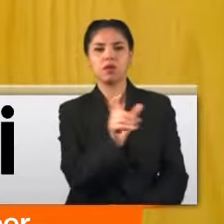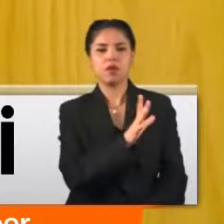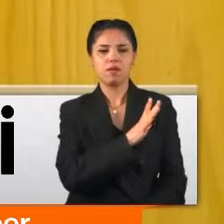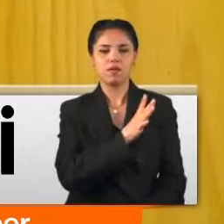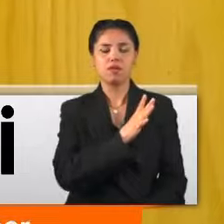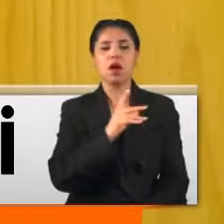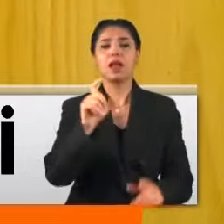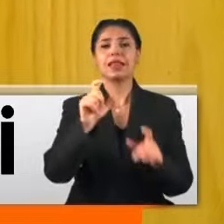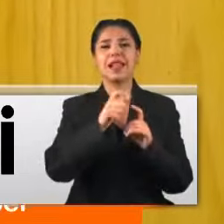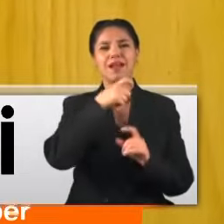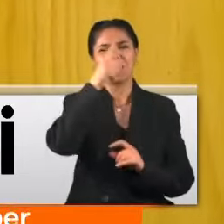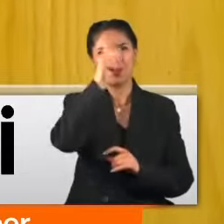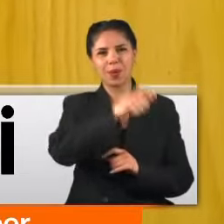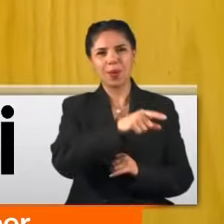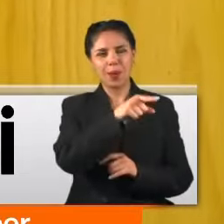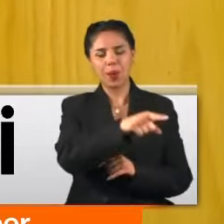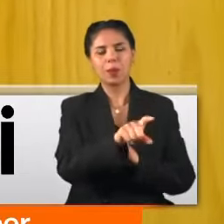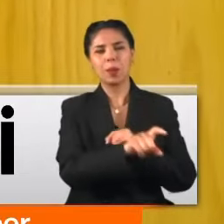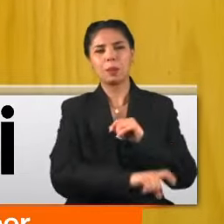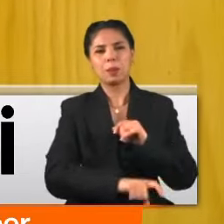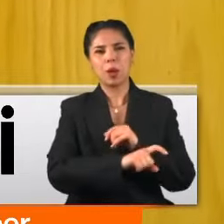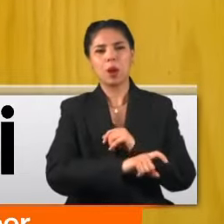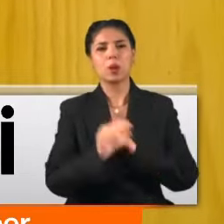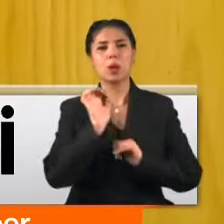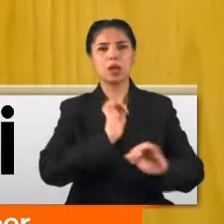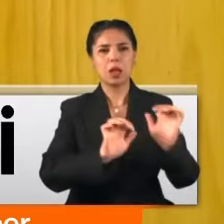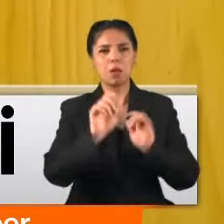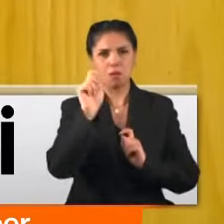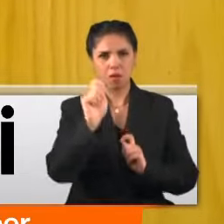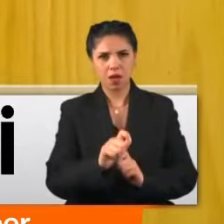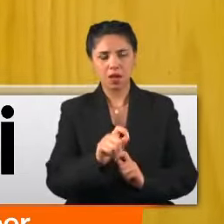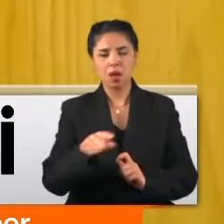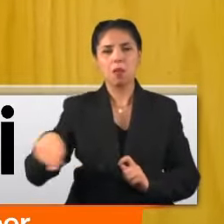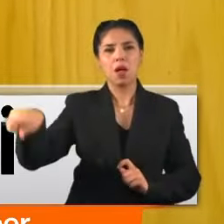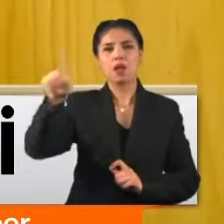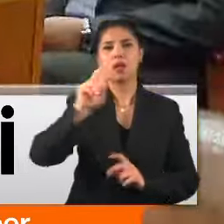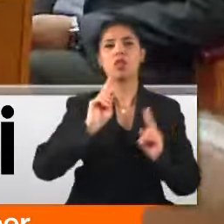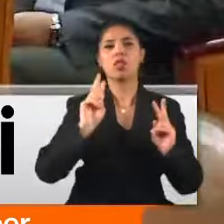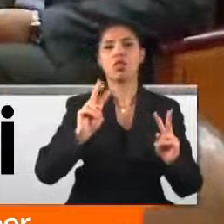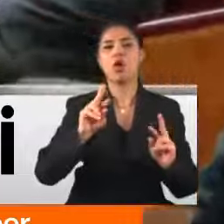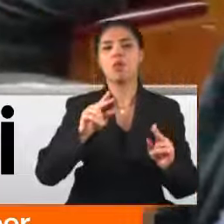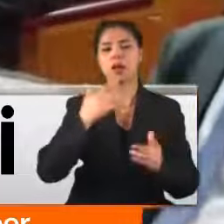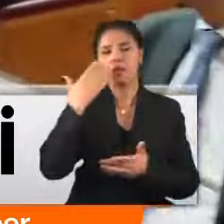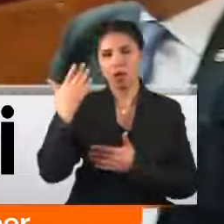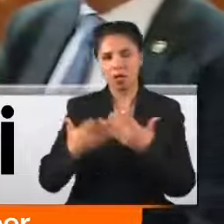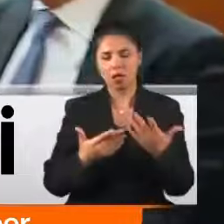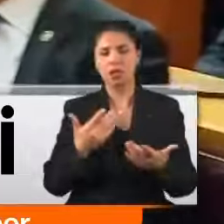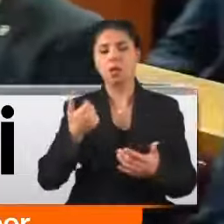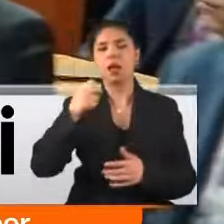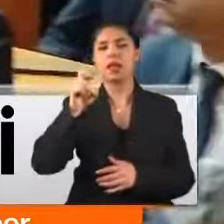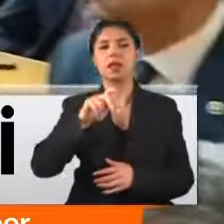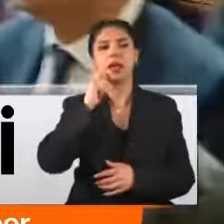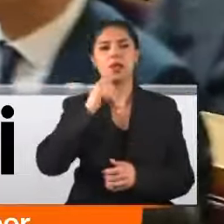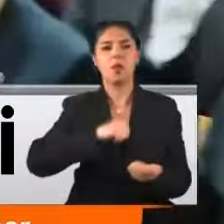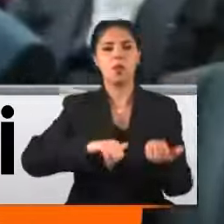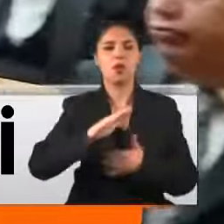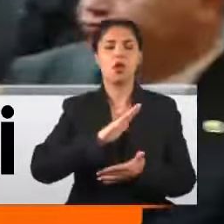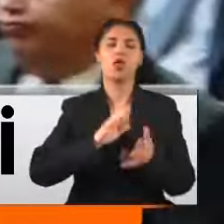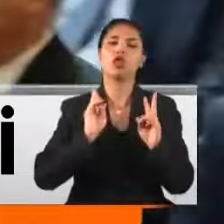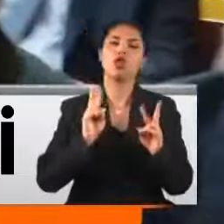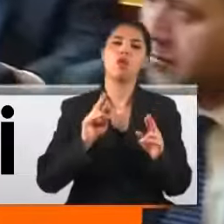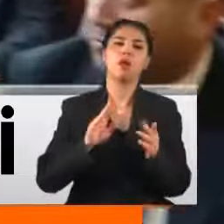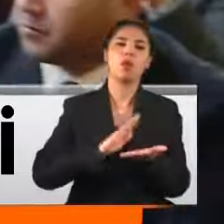savunanların bize normalleşme cakası satması, 6-8 Ekim ihanetini aklamaya çalışanların